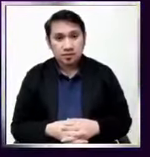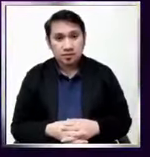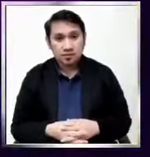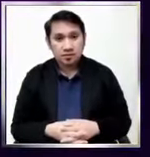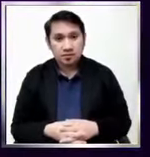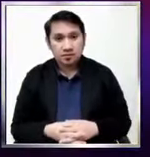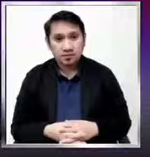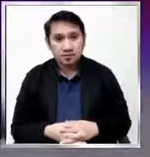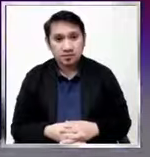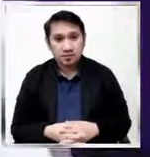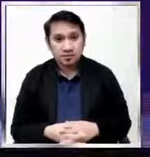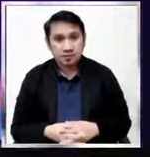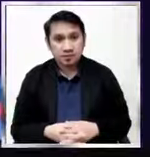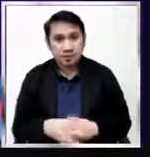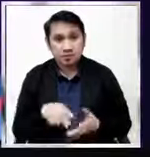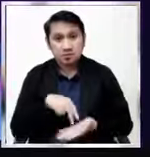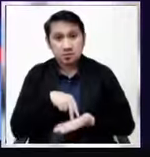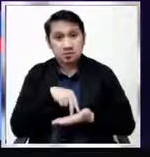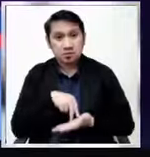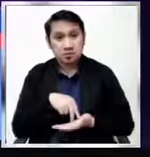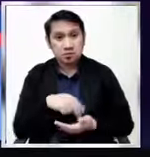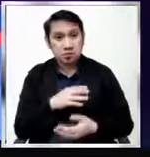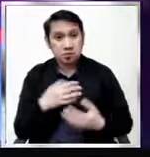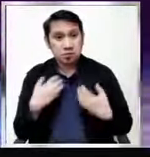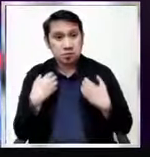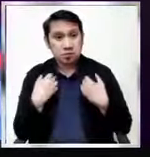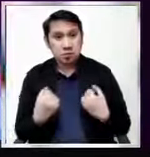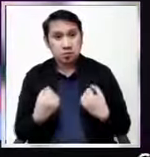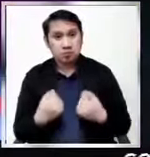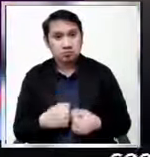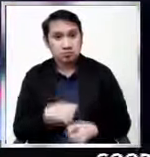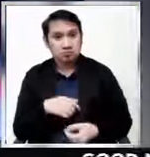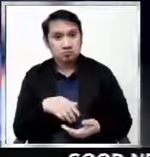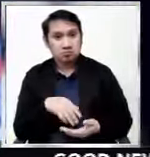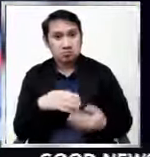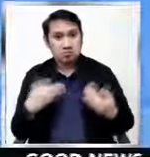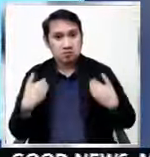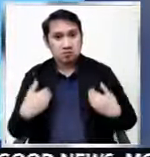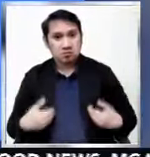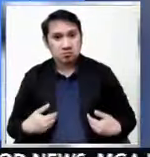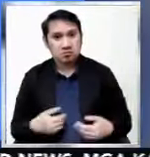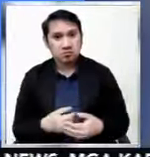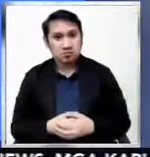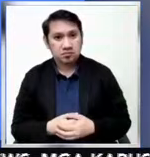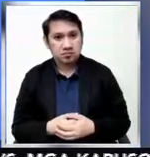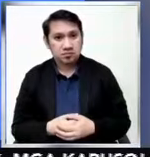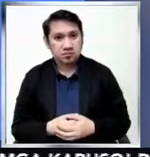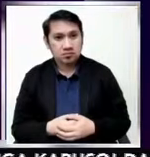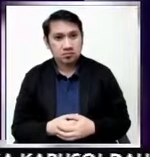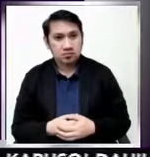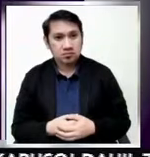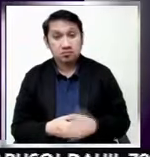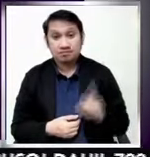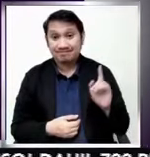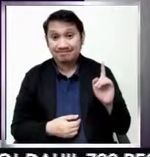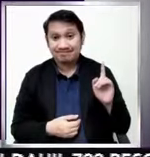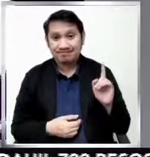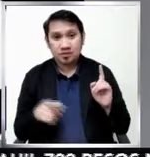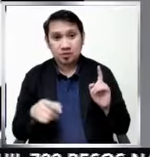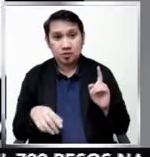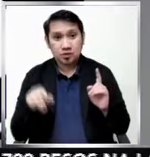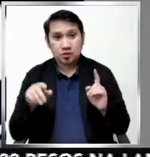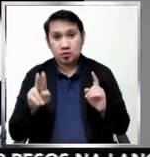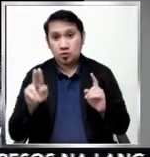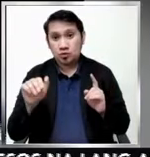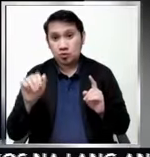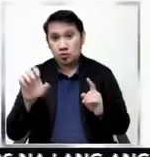Sa kanyang tindig at lakas, Ochoa and get at least an advantage. Tinalo ni Margarita Ochoa ang pambato ng UAE sa finals